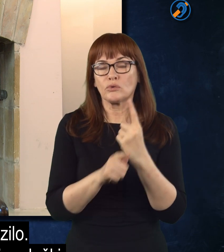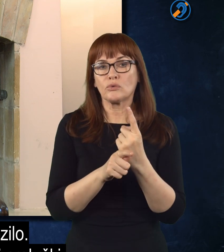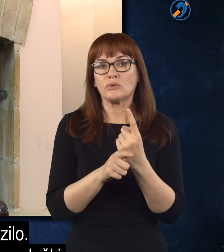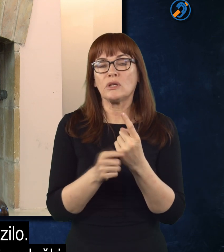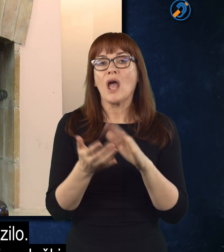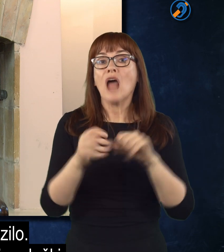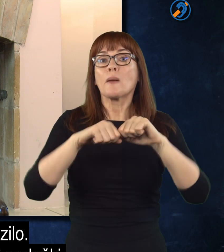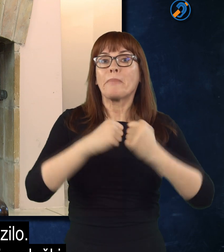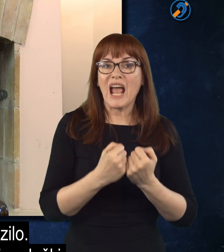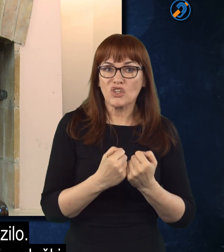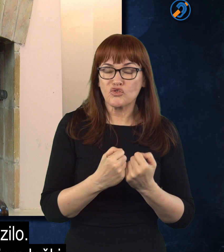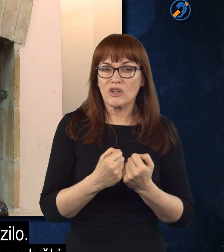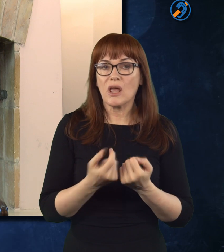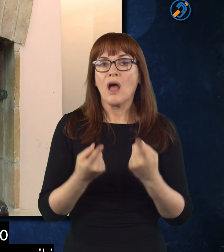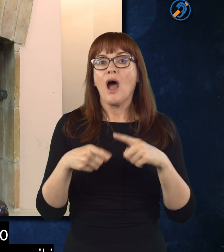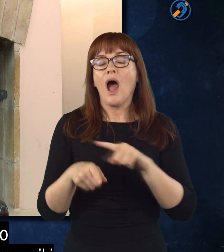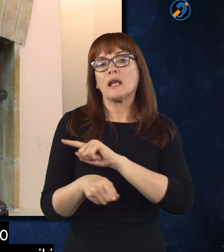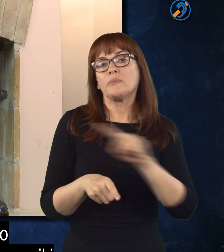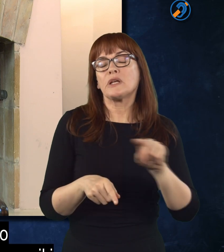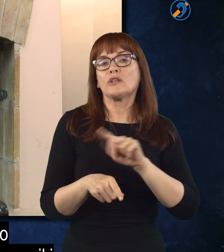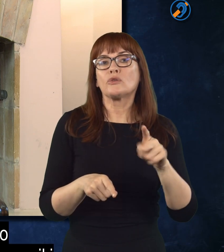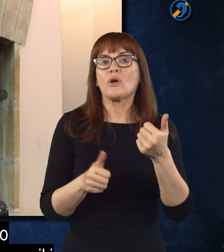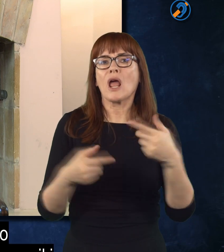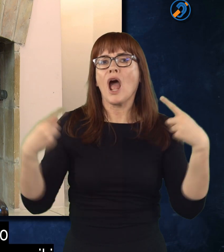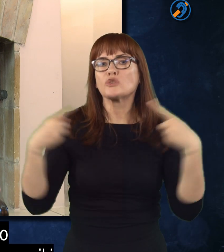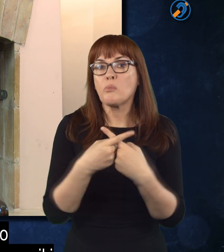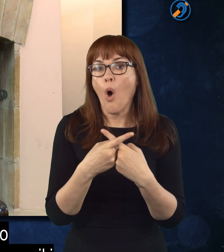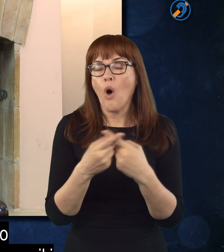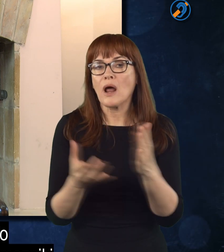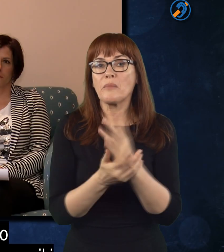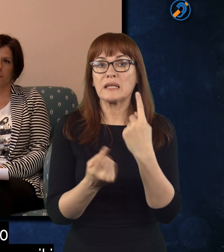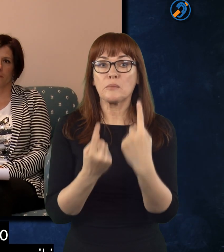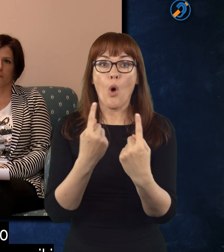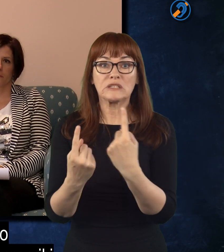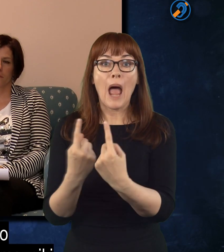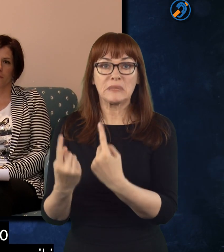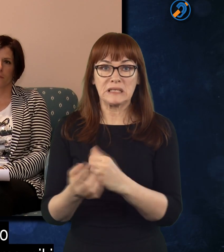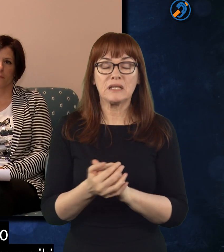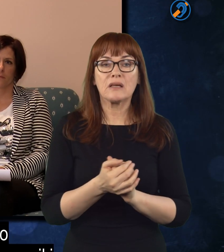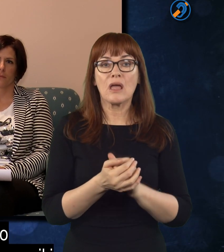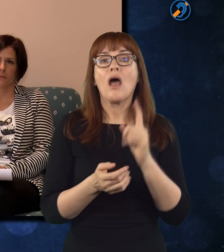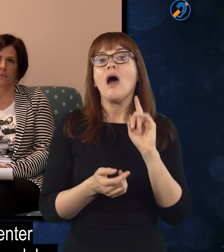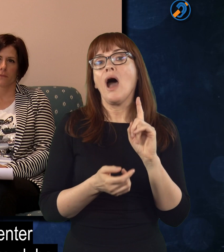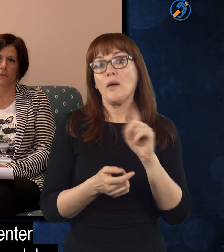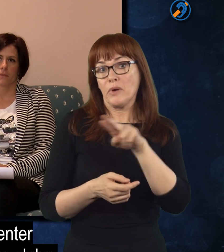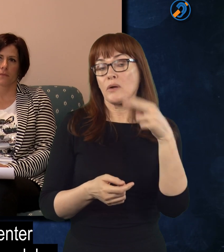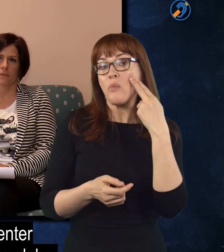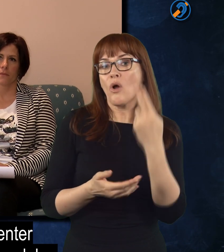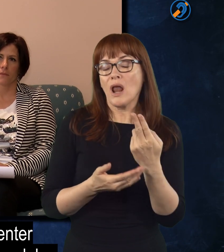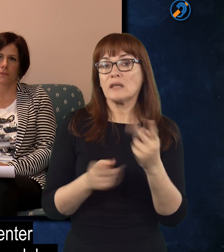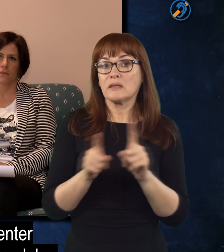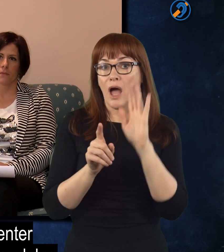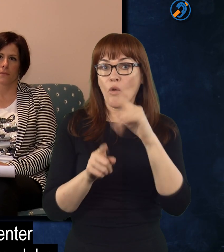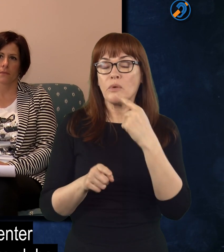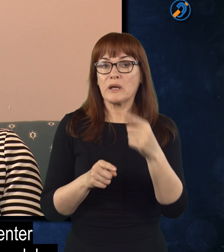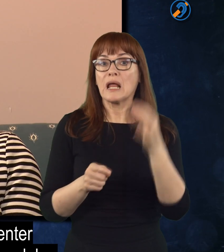tudi kakšni prekrški ali pa da pride do nekega spora med posamezniki, a ne. Ampak,